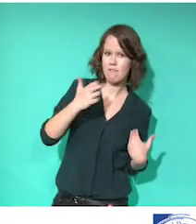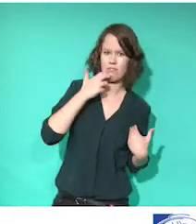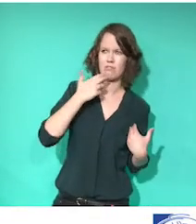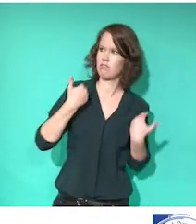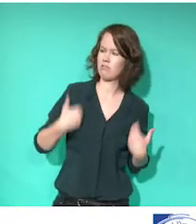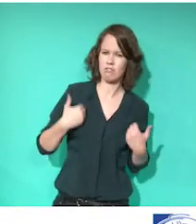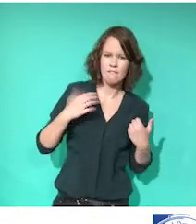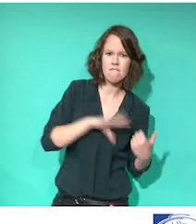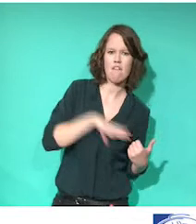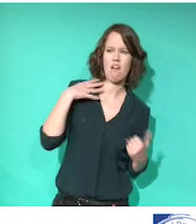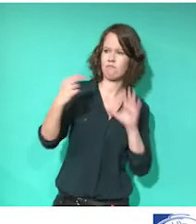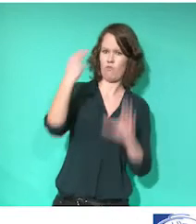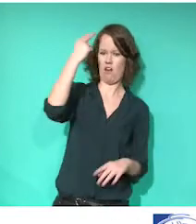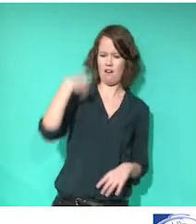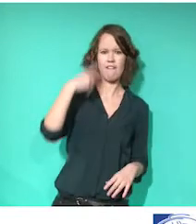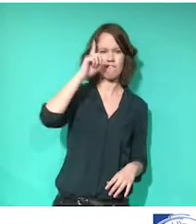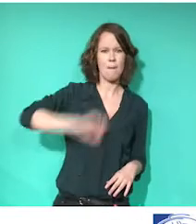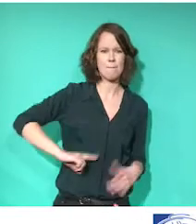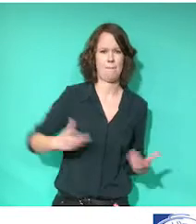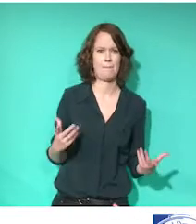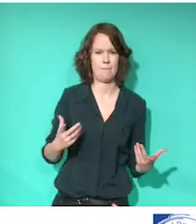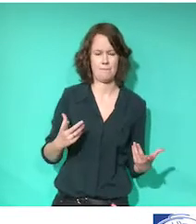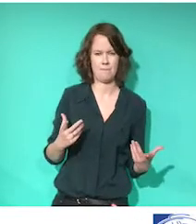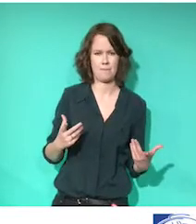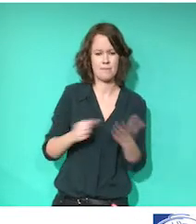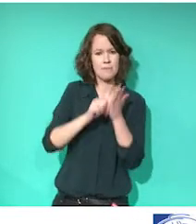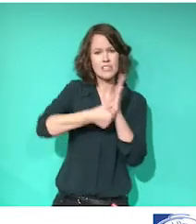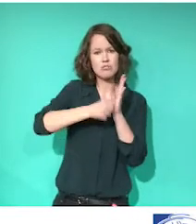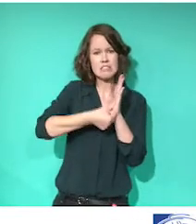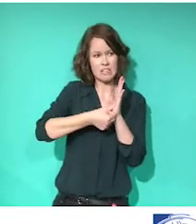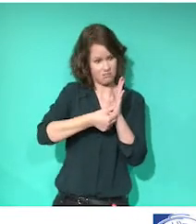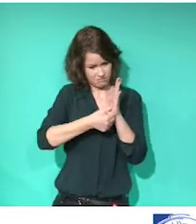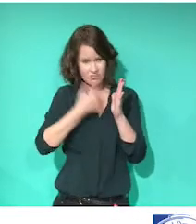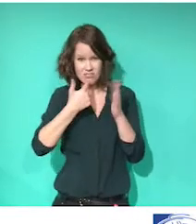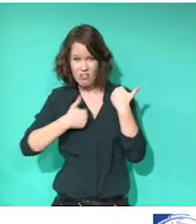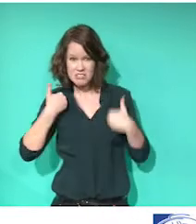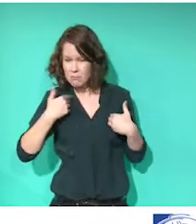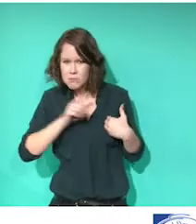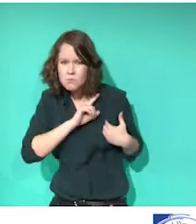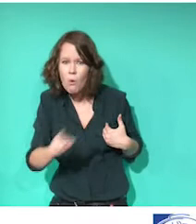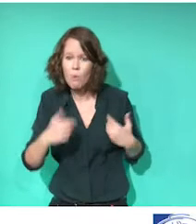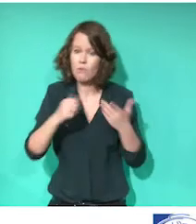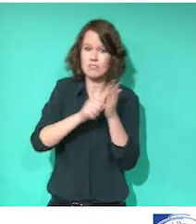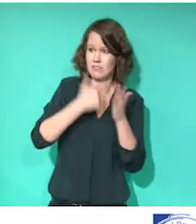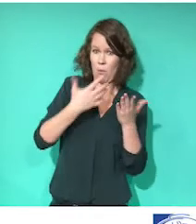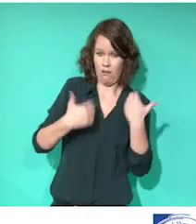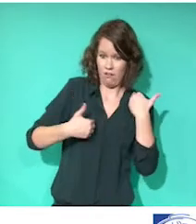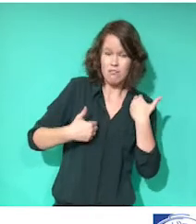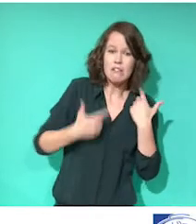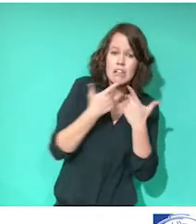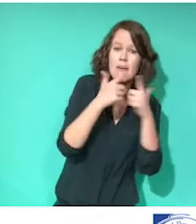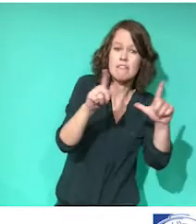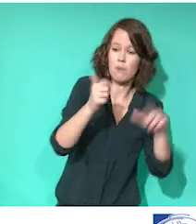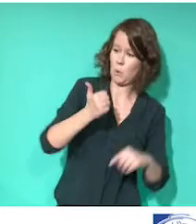part entière, comme des femmes dont l'identité n'est pas le handicap, mais la liberté, l'autonomie et